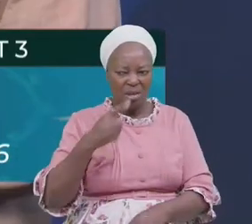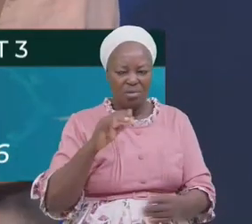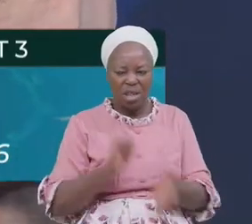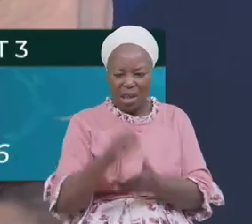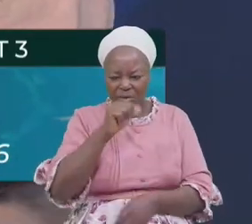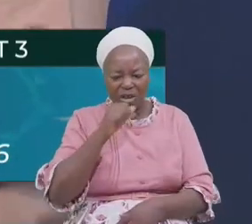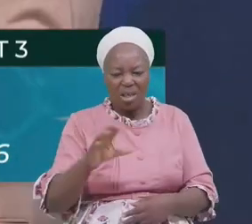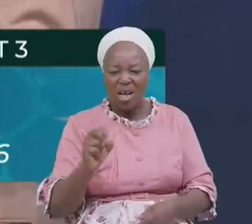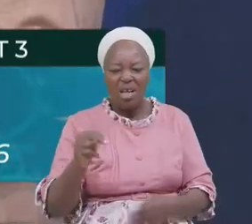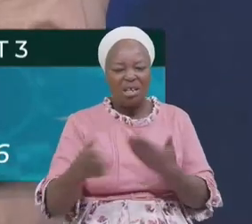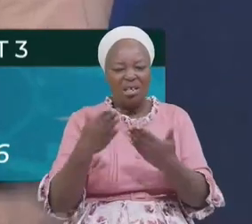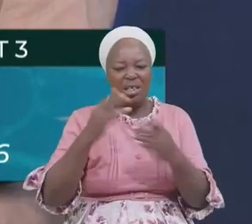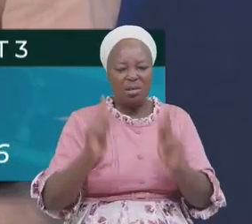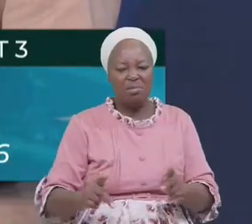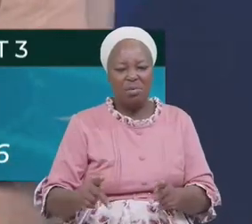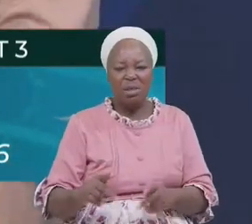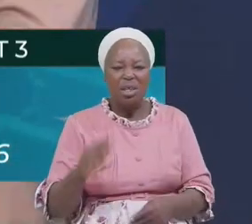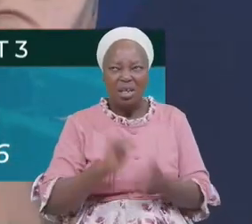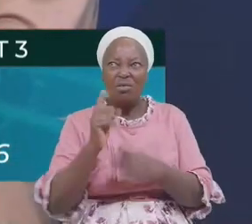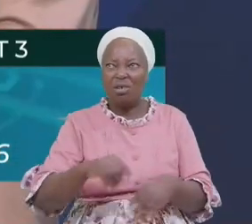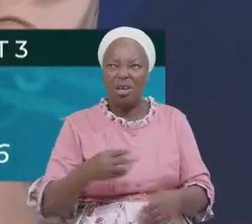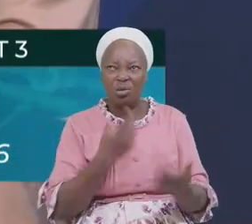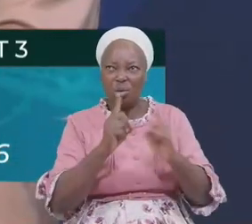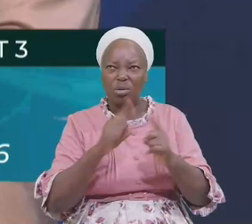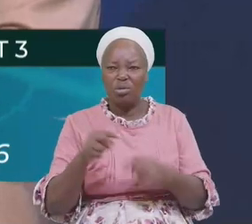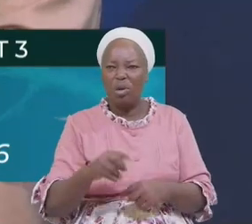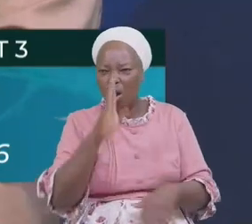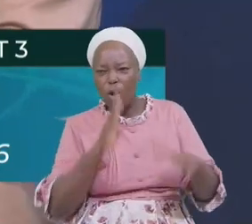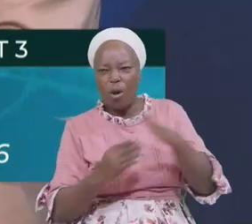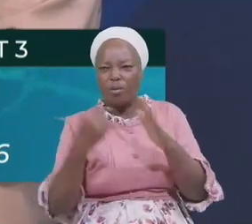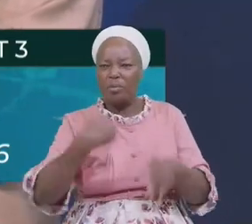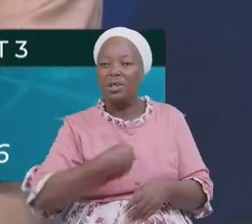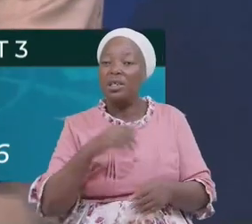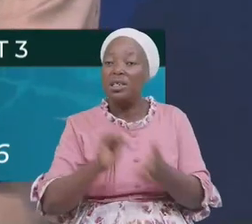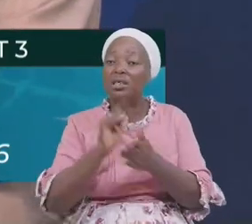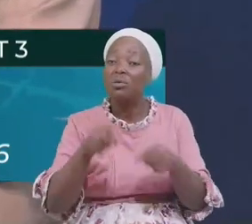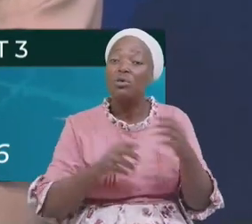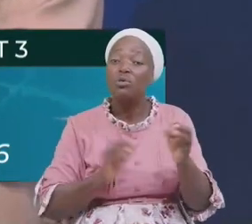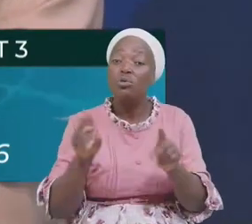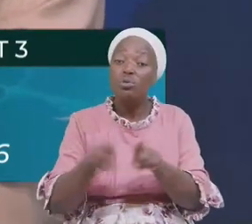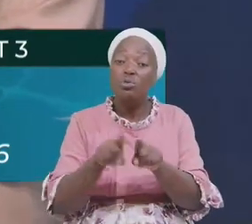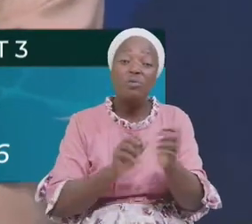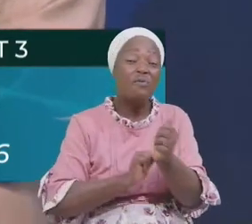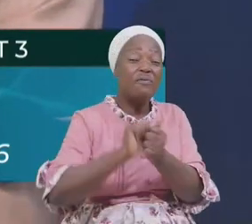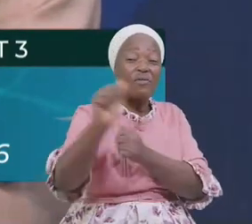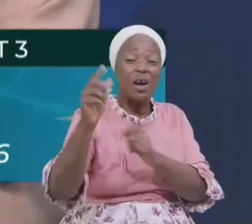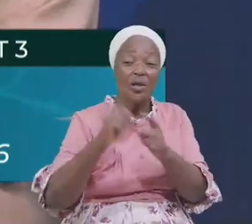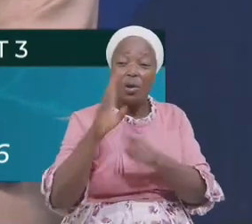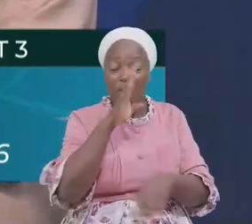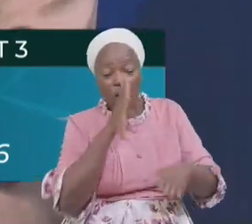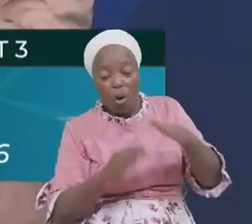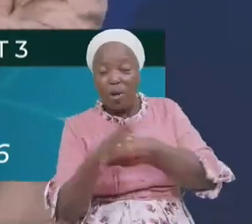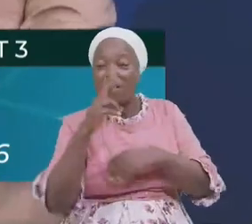vais te montrer que je suis quelqu'un de difficile. Tu es allé très loin pour être